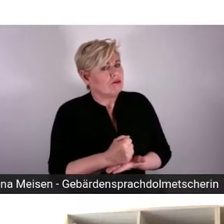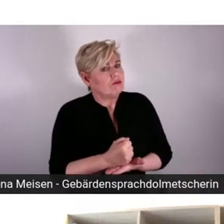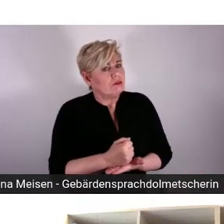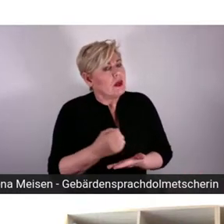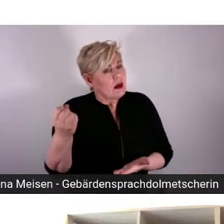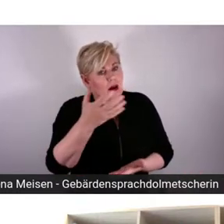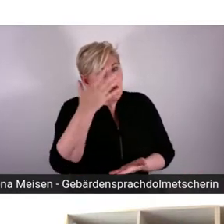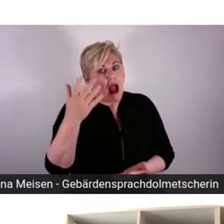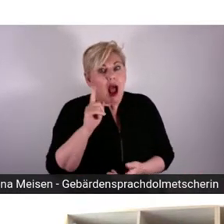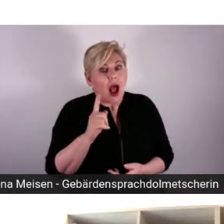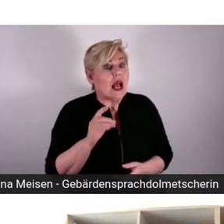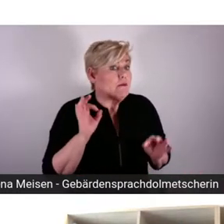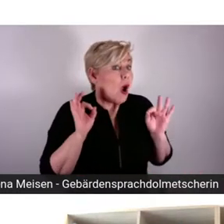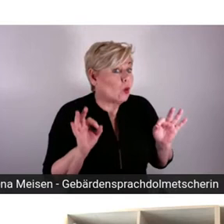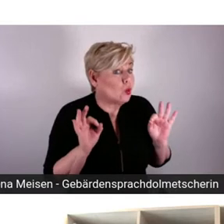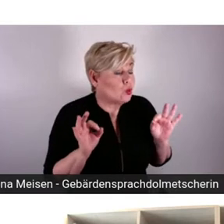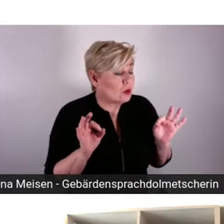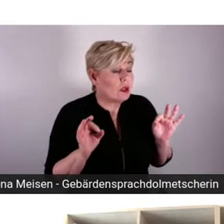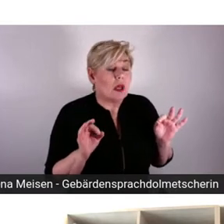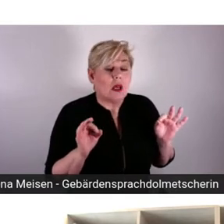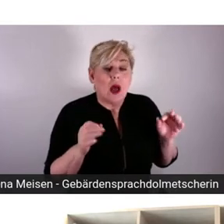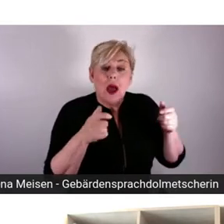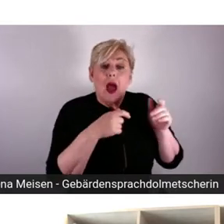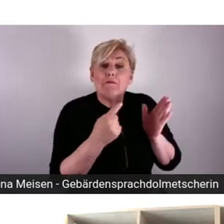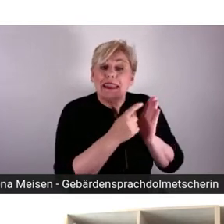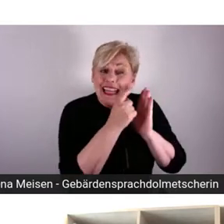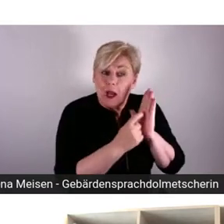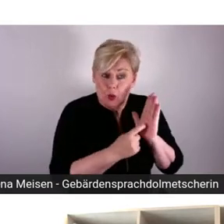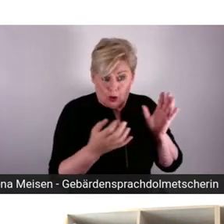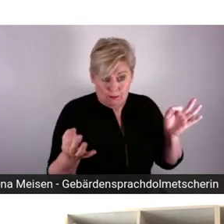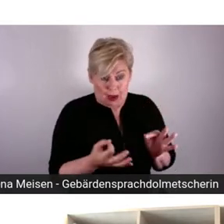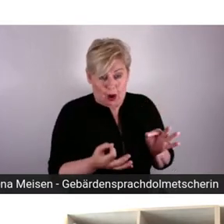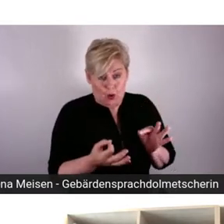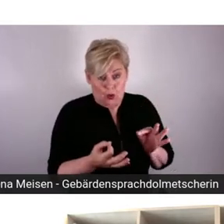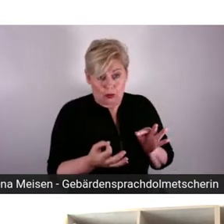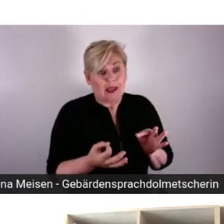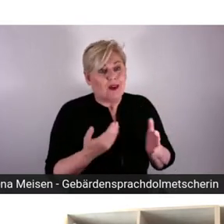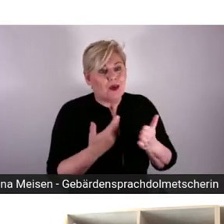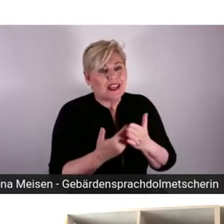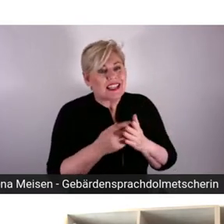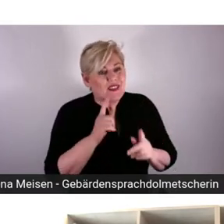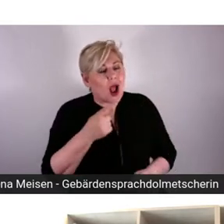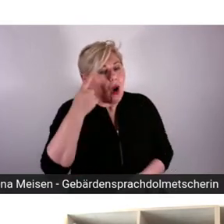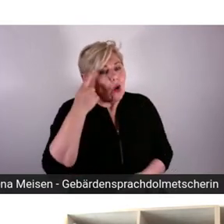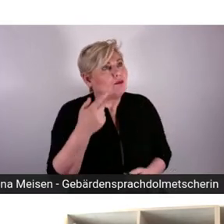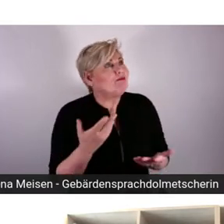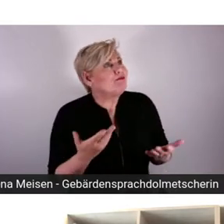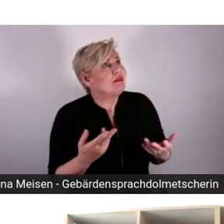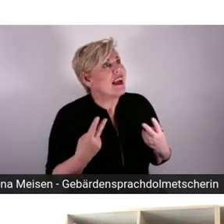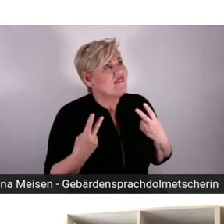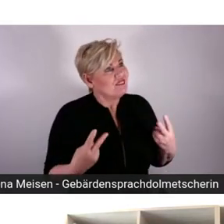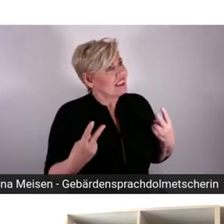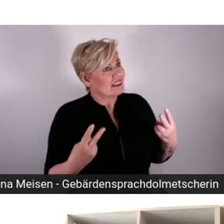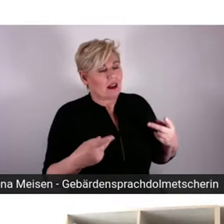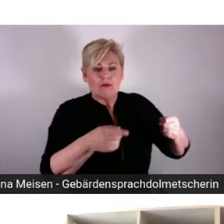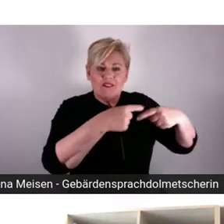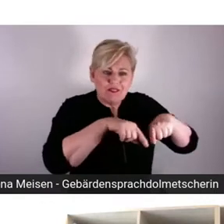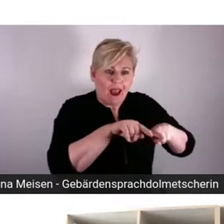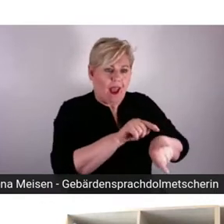immer gute Rahmenbedingungen braucht. Und deswegen ist es auch wichtig, dass man, dass Vereine, ob